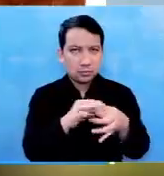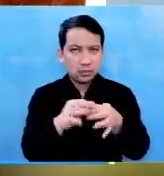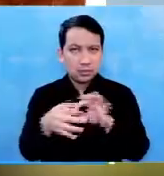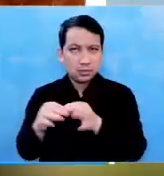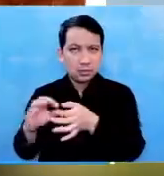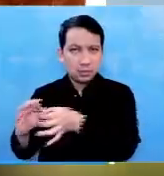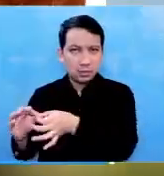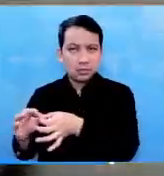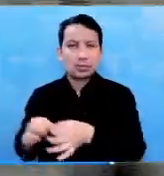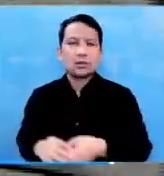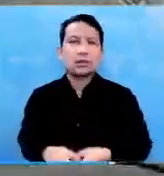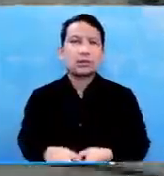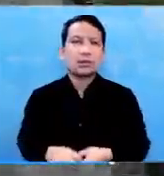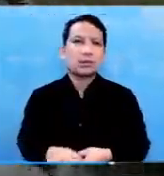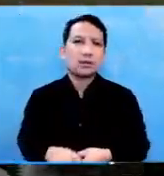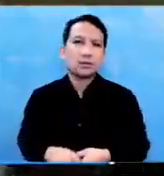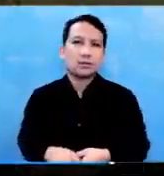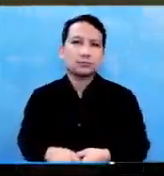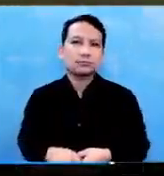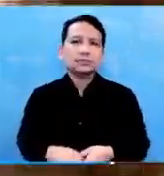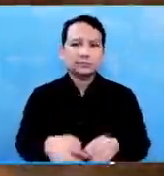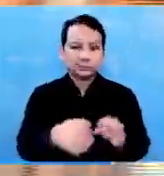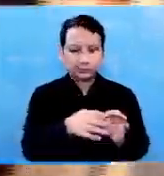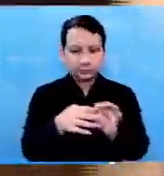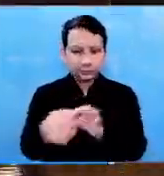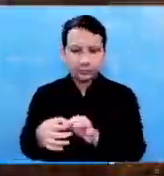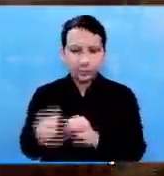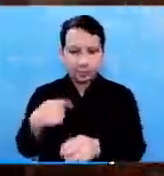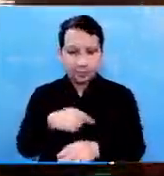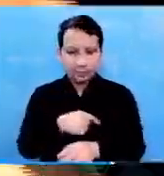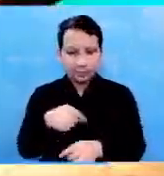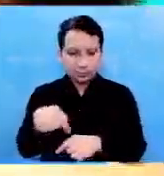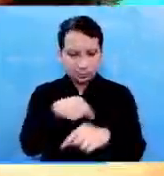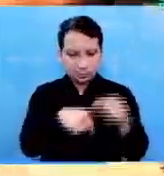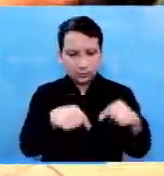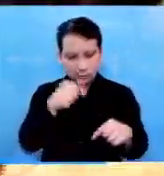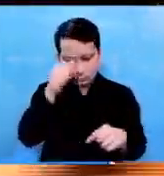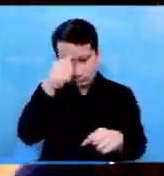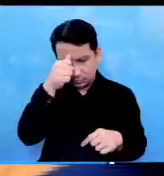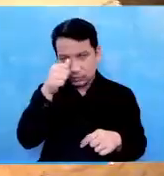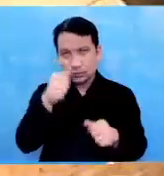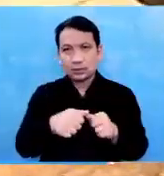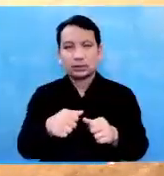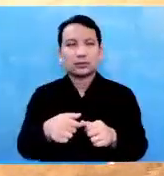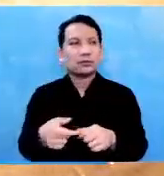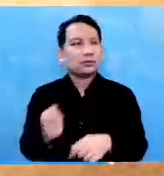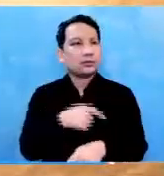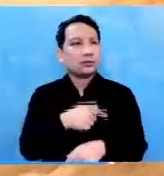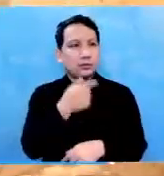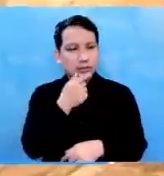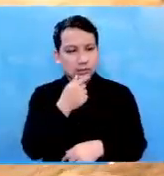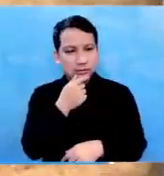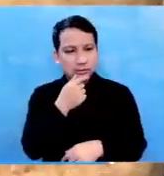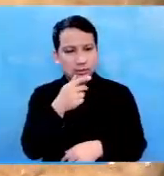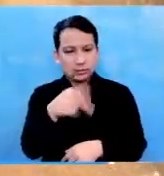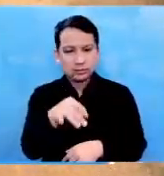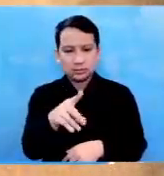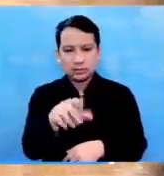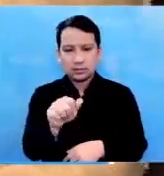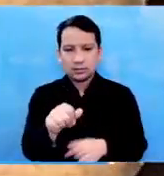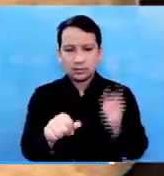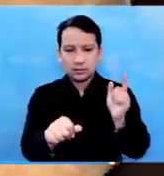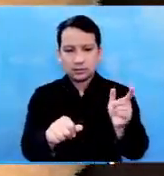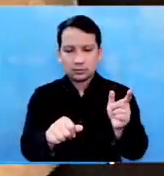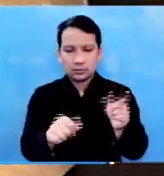Ma'am, as far as I can recall, I am already with PIDEA in